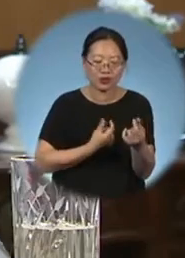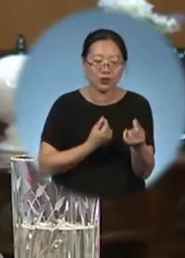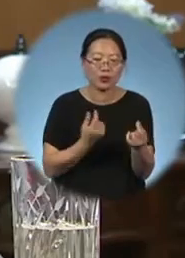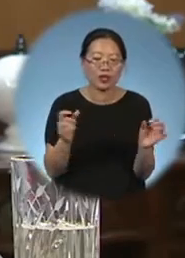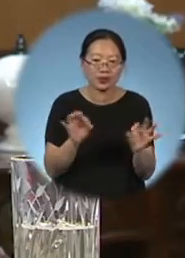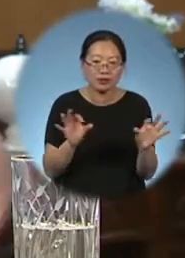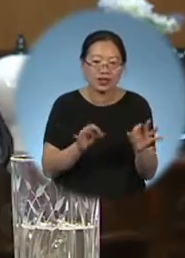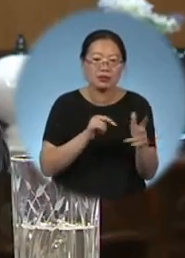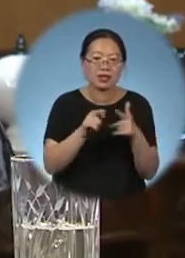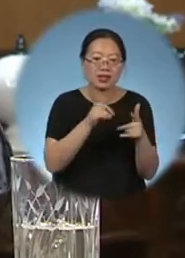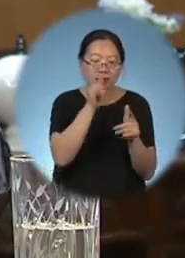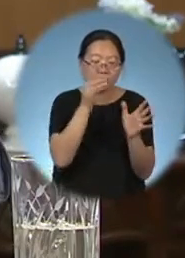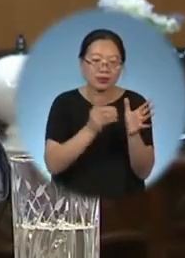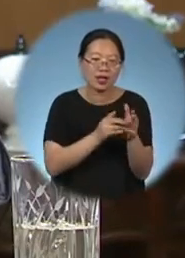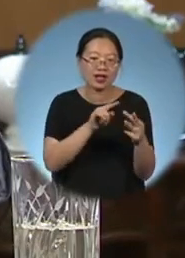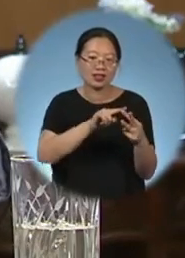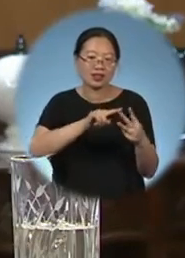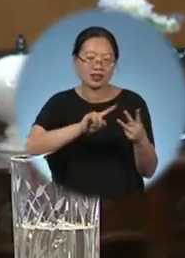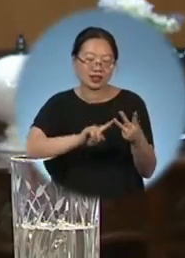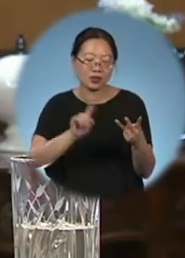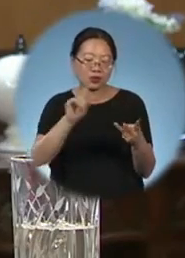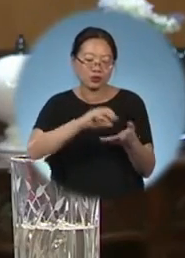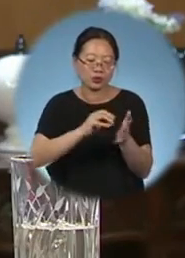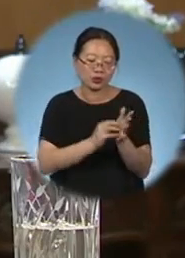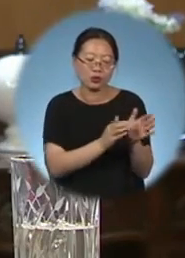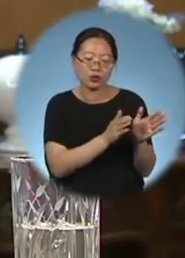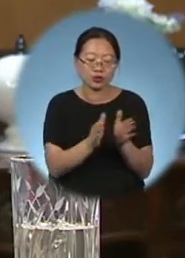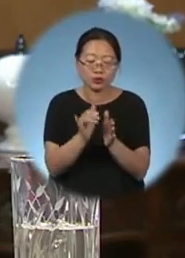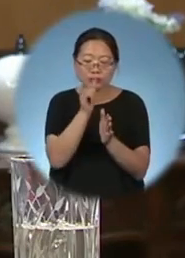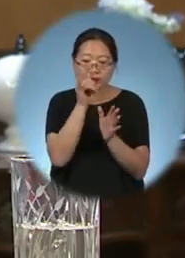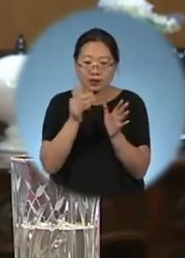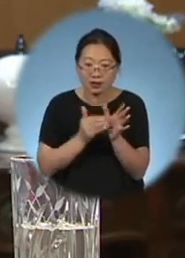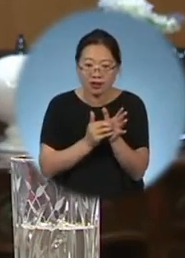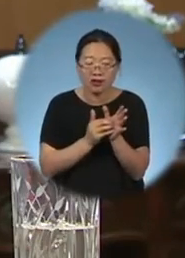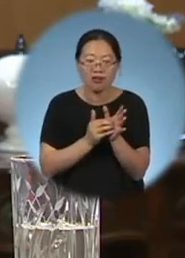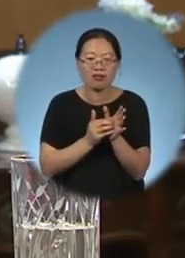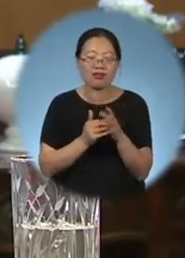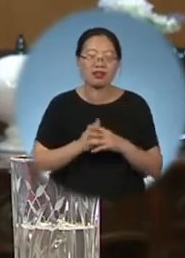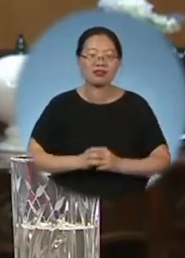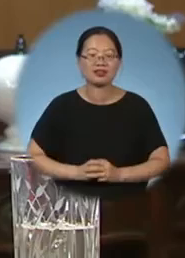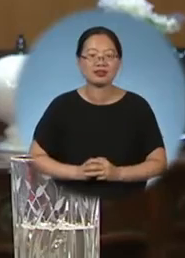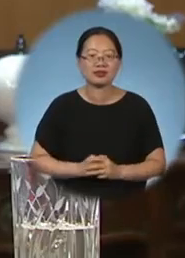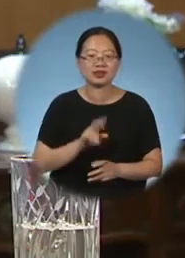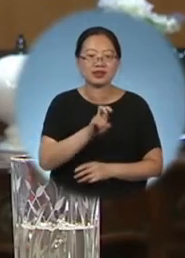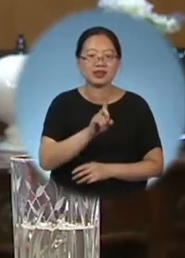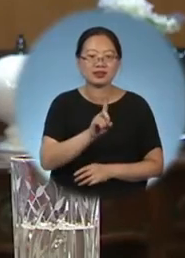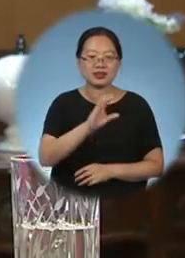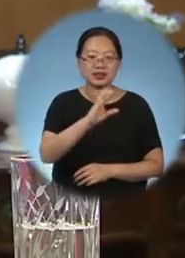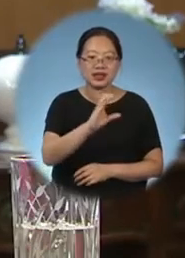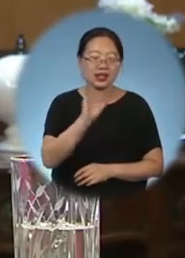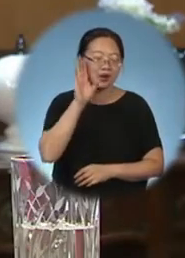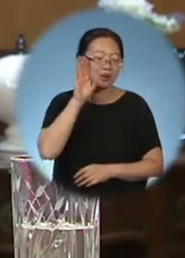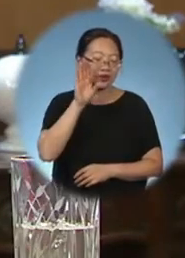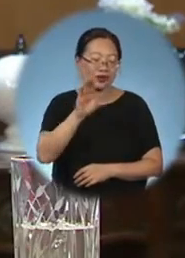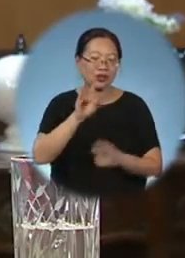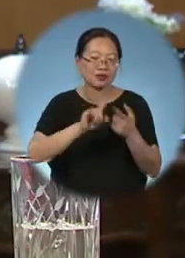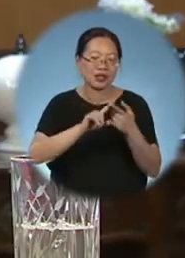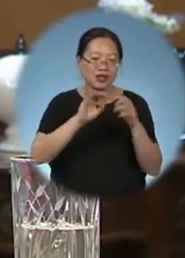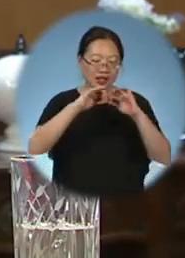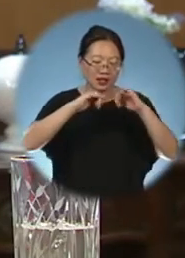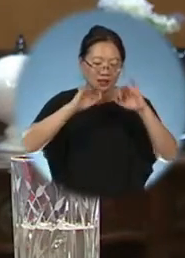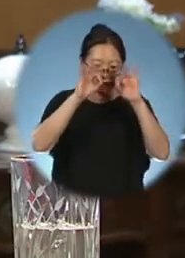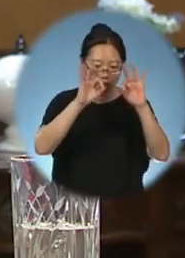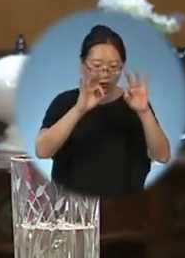이해가 됩니다 이제. 그럼 이 세 가지가 어느 정도는 갖춰졌어요. 예, 그렇죠. 이제 21세기 앞으로 미래를